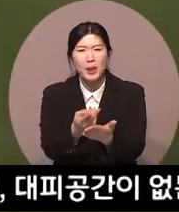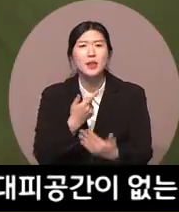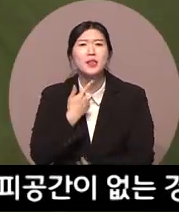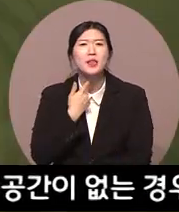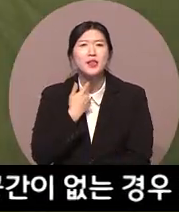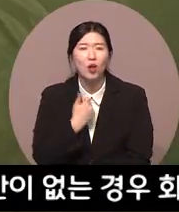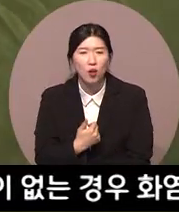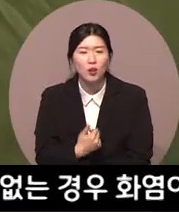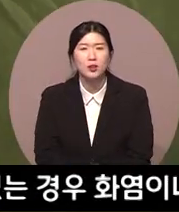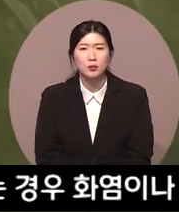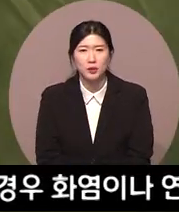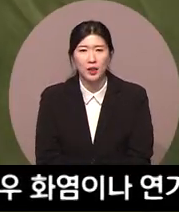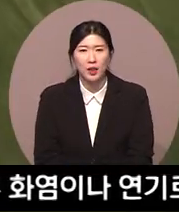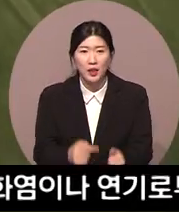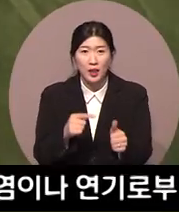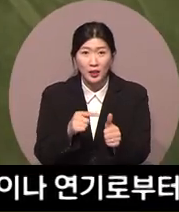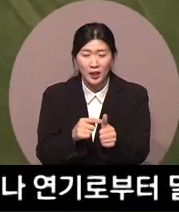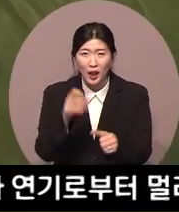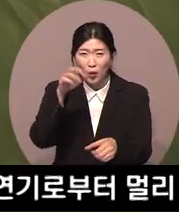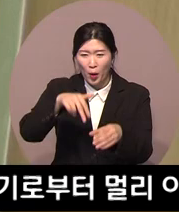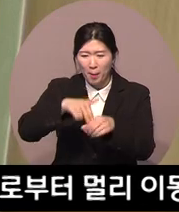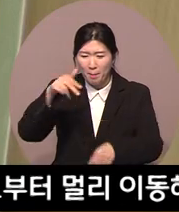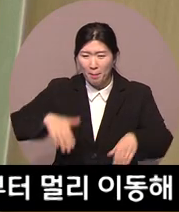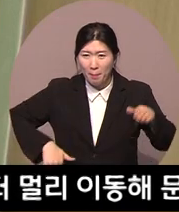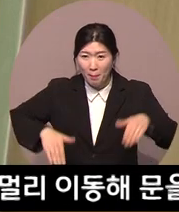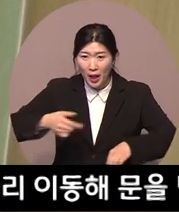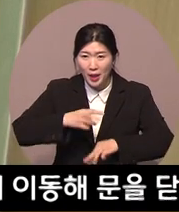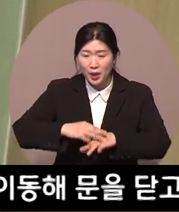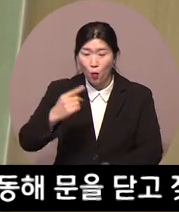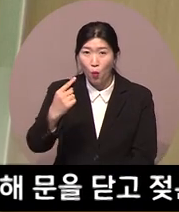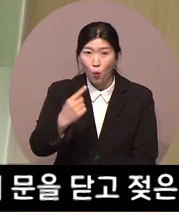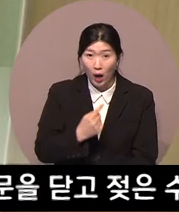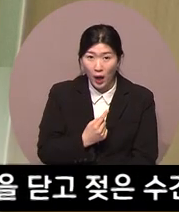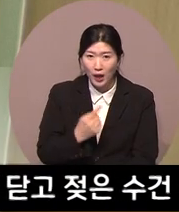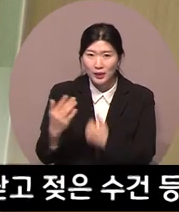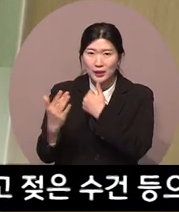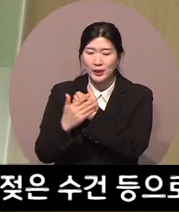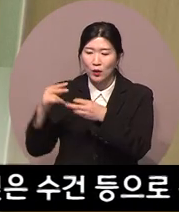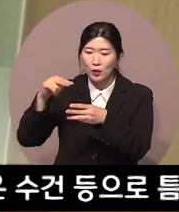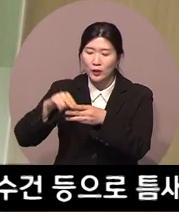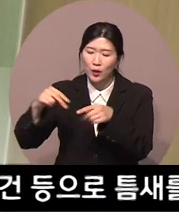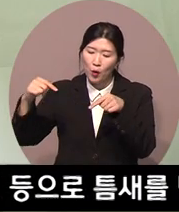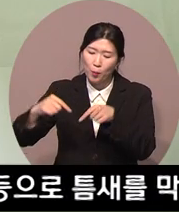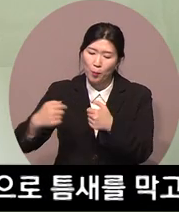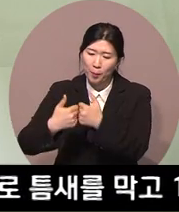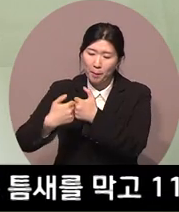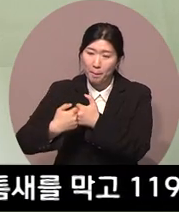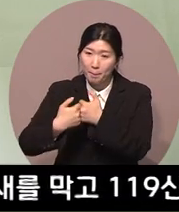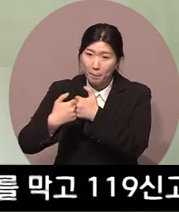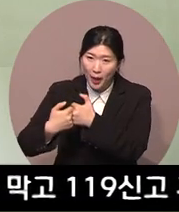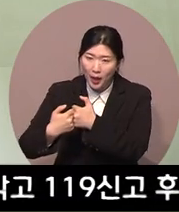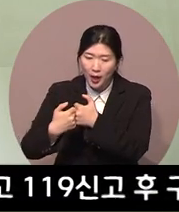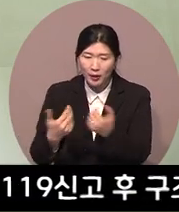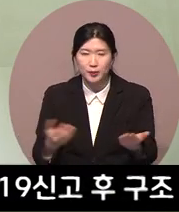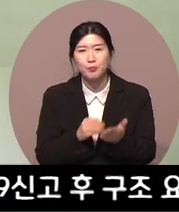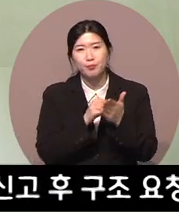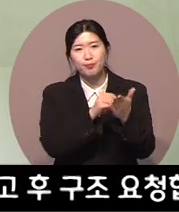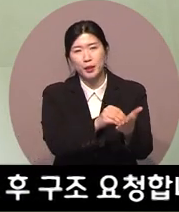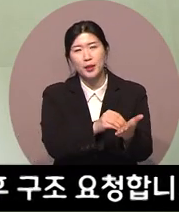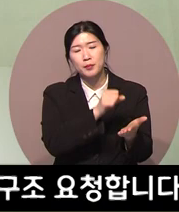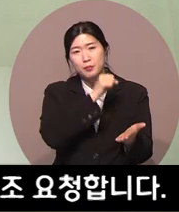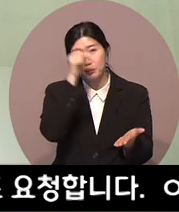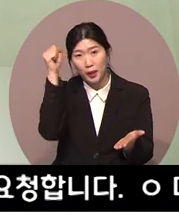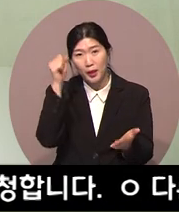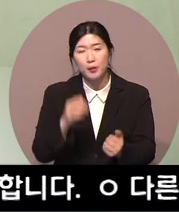노숙인이 무일푼으로 대전에 내려왔지만 대전시 노숙인 종합지원 센터에 도움을 받아 자립에 성공했습니다